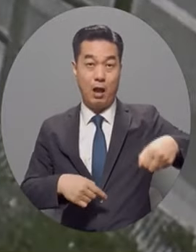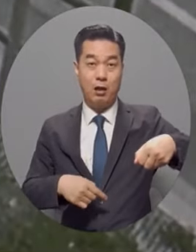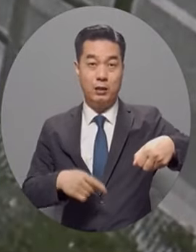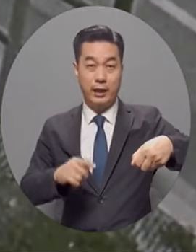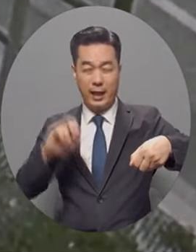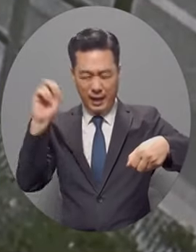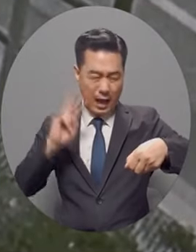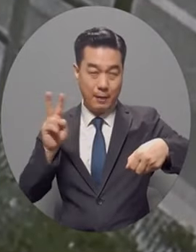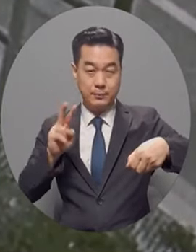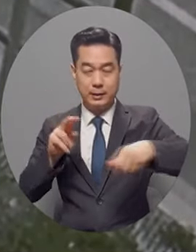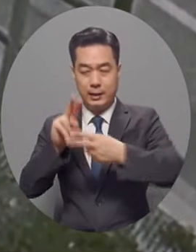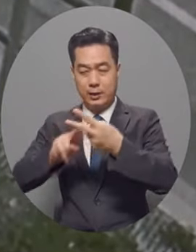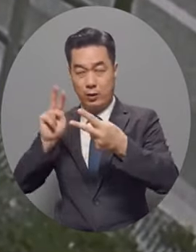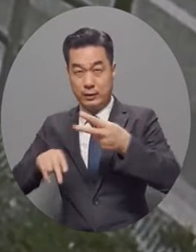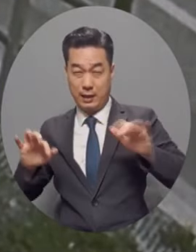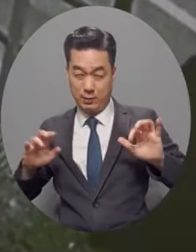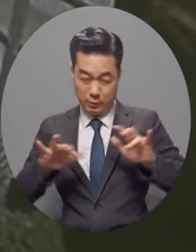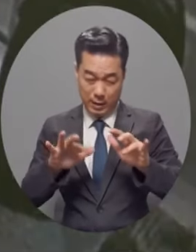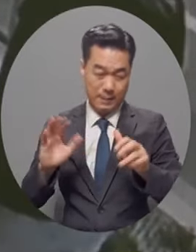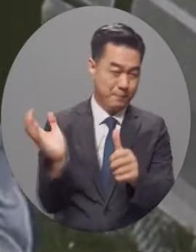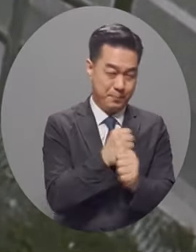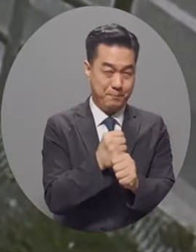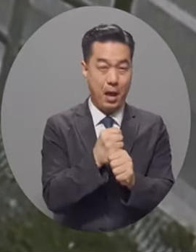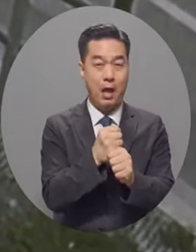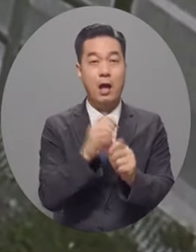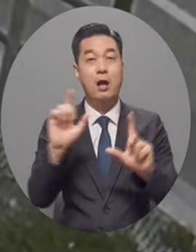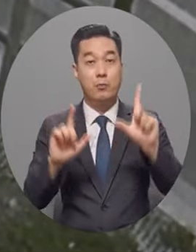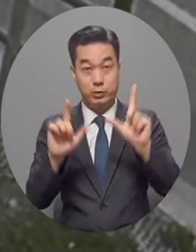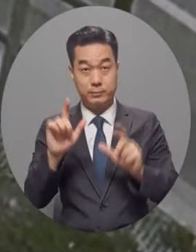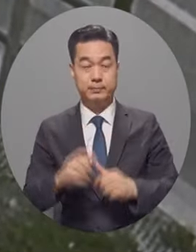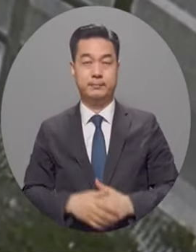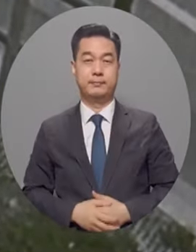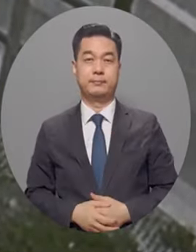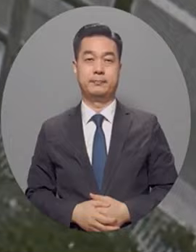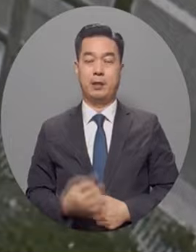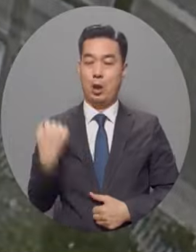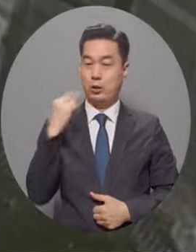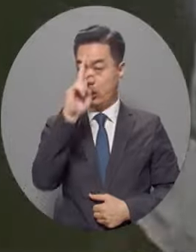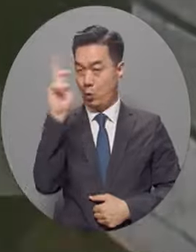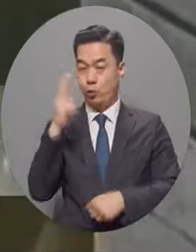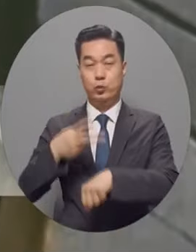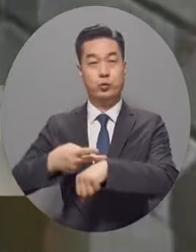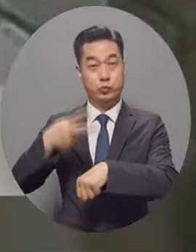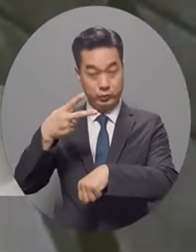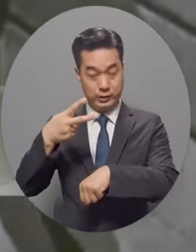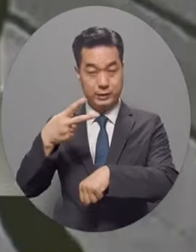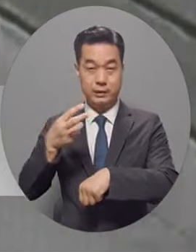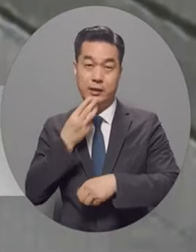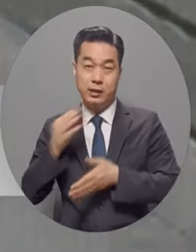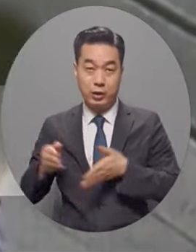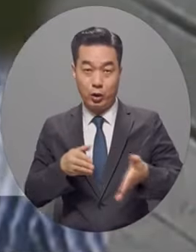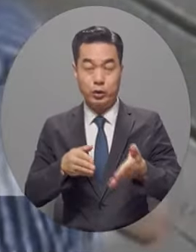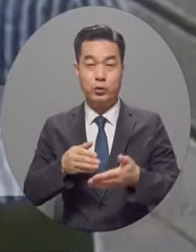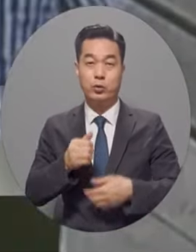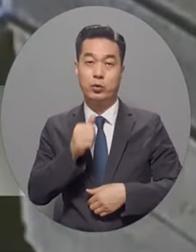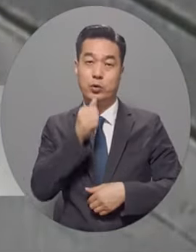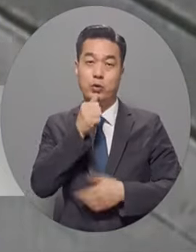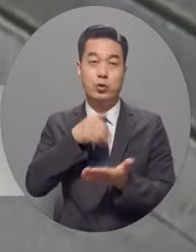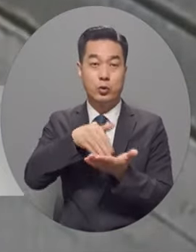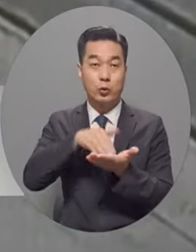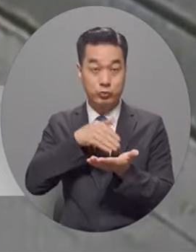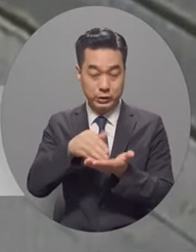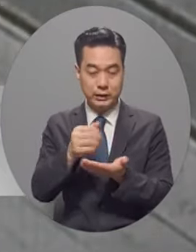형사들이 달려들어 단숨이 남성을 어제 오후 2시쯤 경기 동두천시에 있는 한